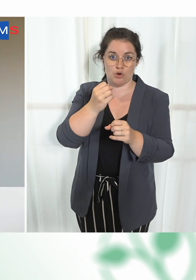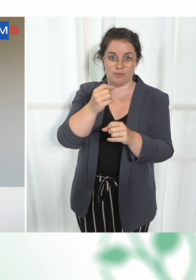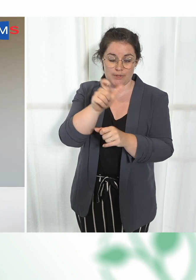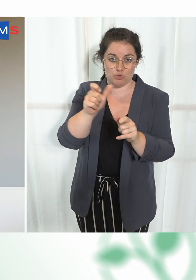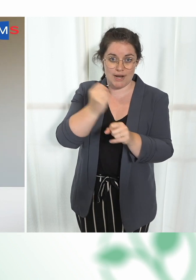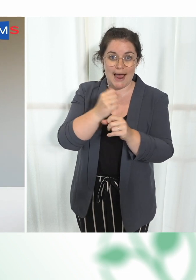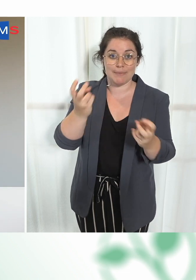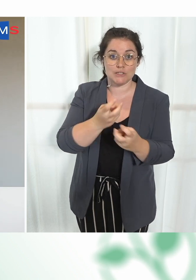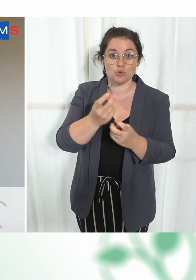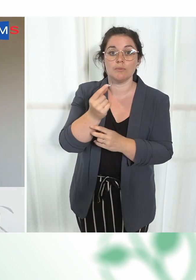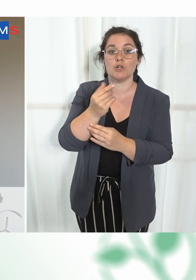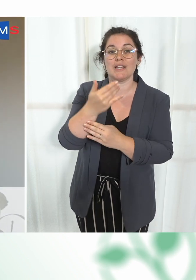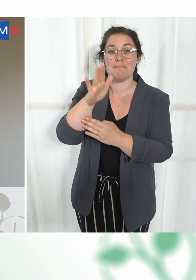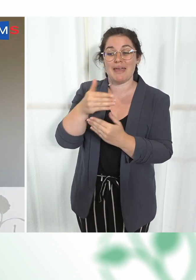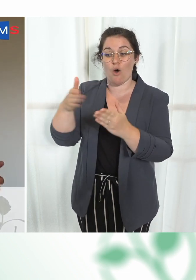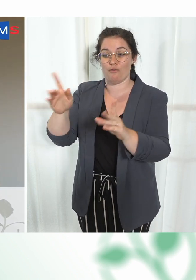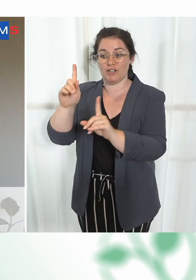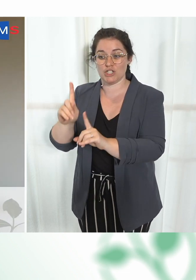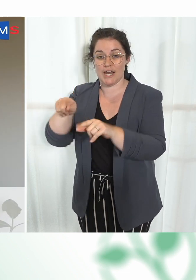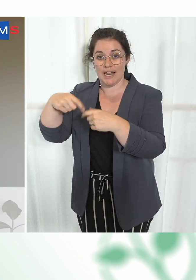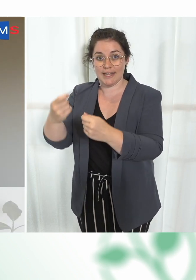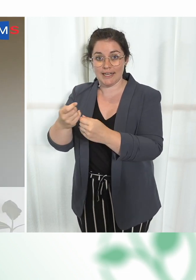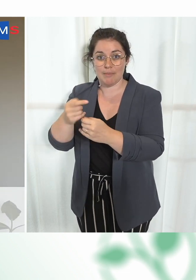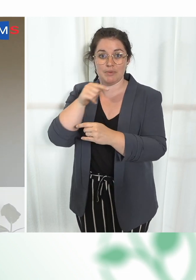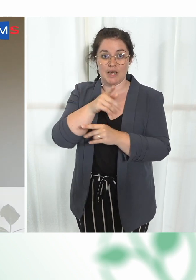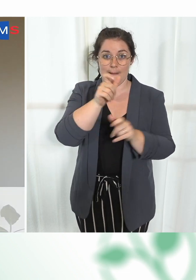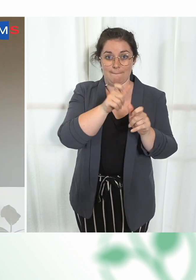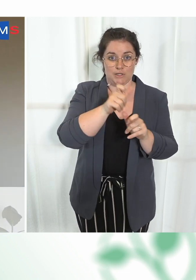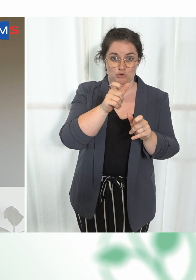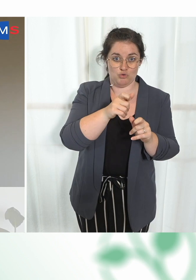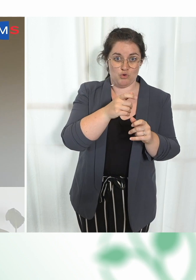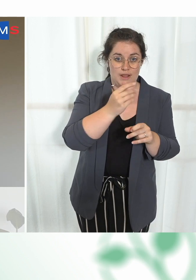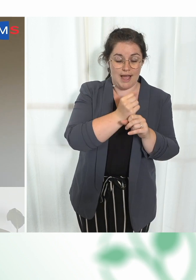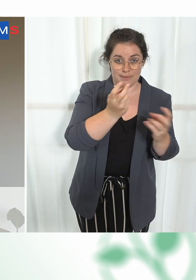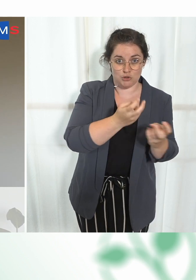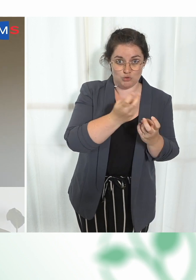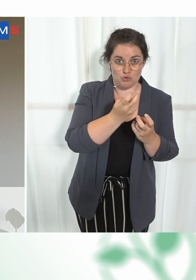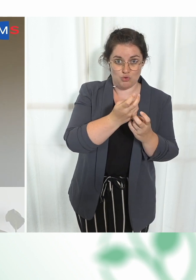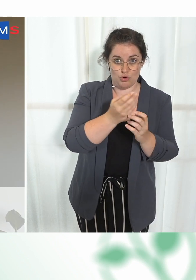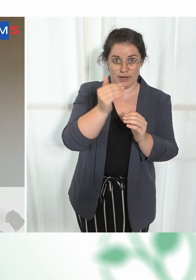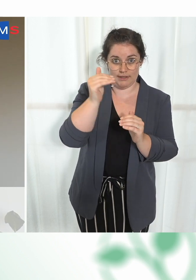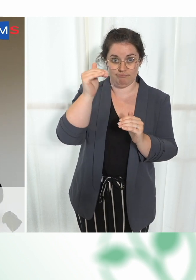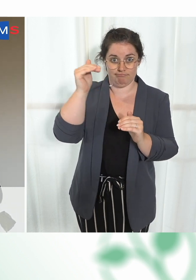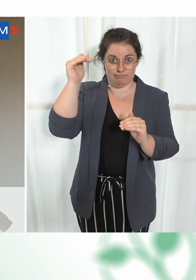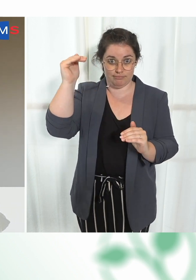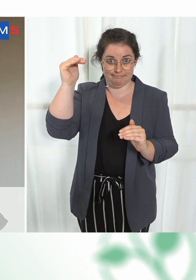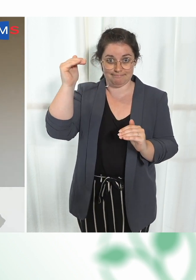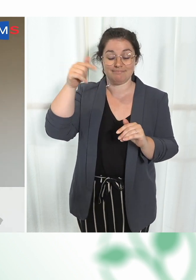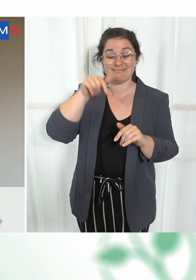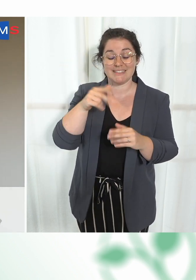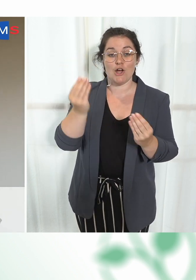gibt mehr offene Stellen als arbeitssuchende Personen. Und dies ist natürlich auch ein Grund für